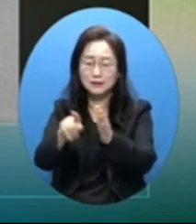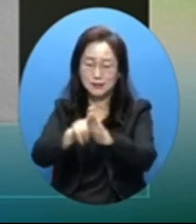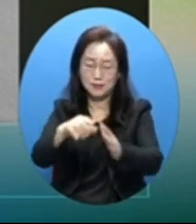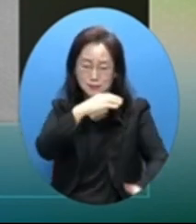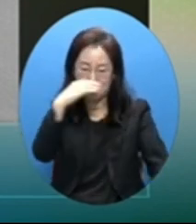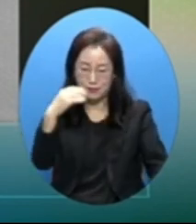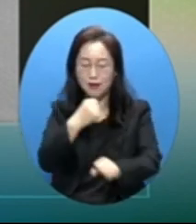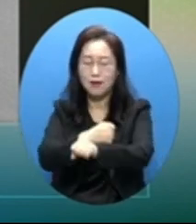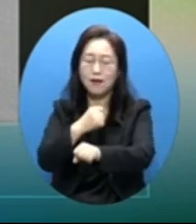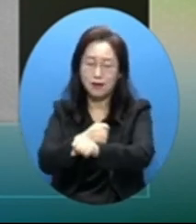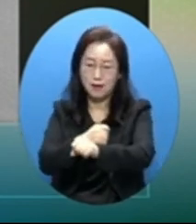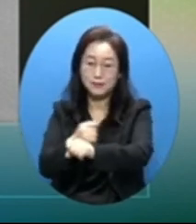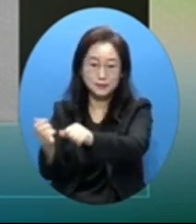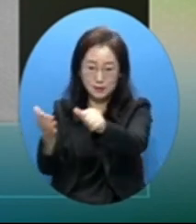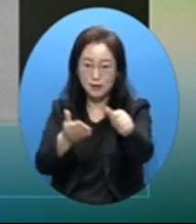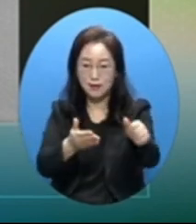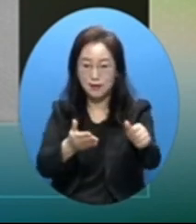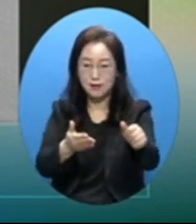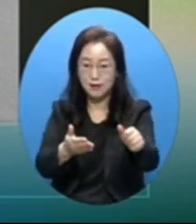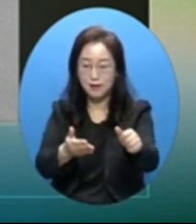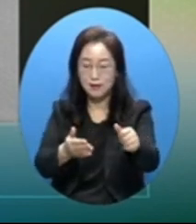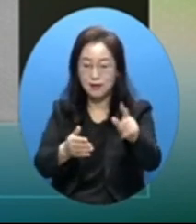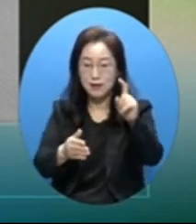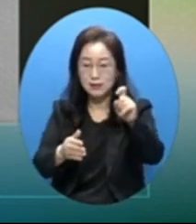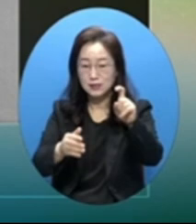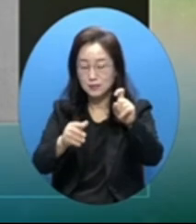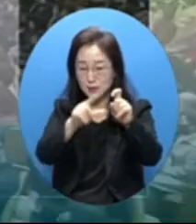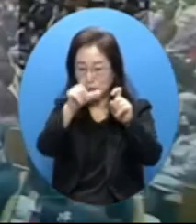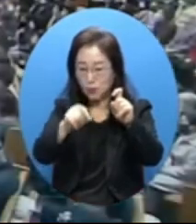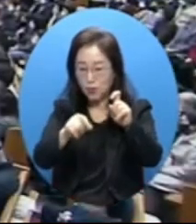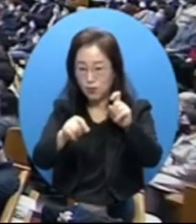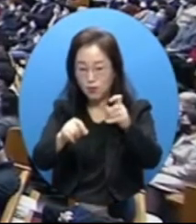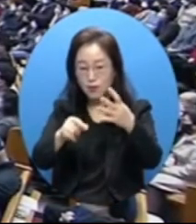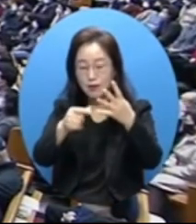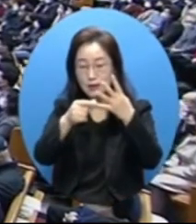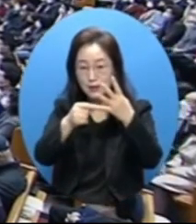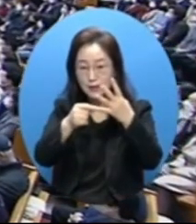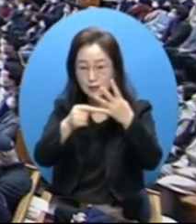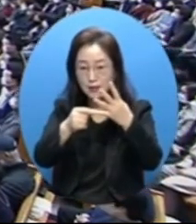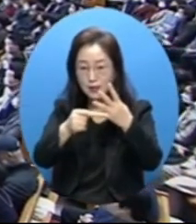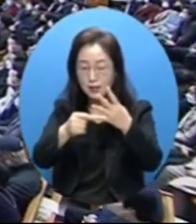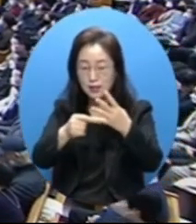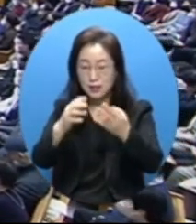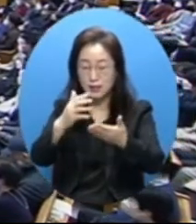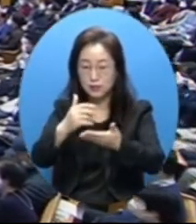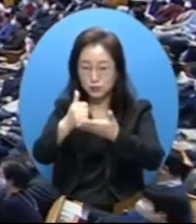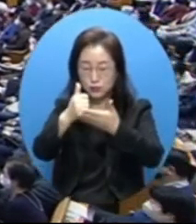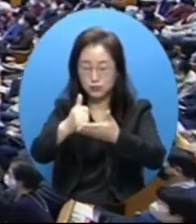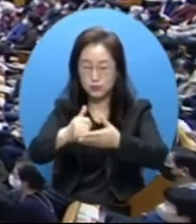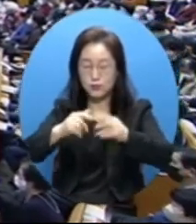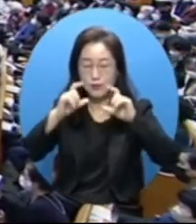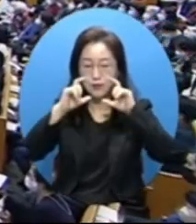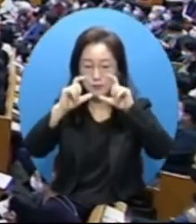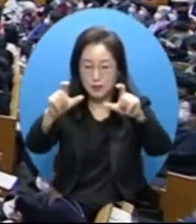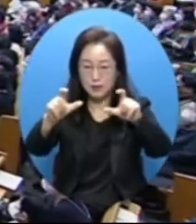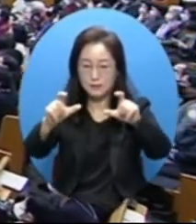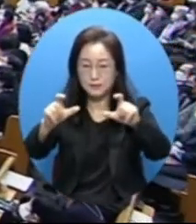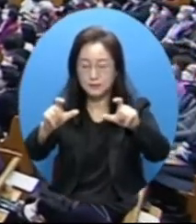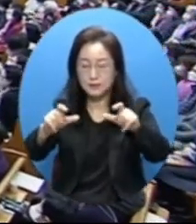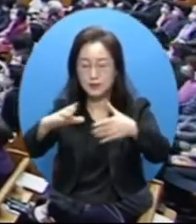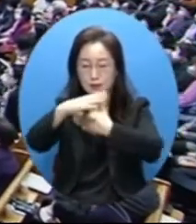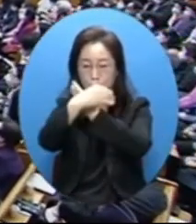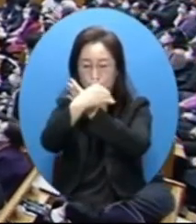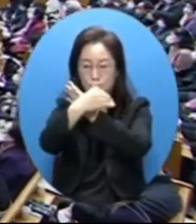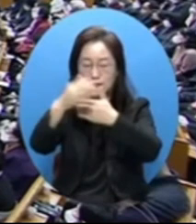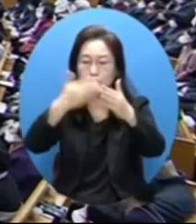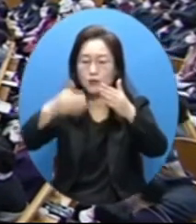되겠다 해서 11월 넷째 주를 국경인을 정해서 미국의 최대 국경일로 지키고 있고 지금까지